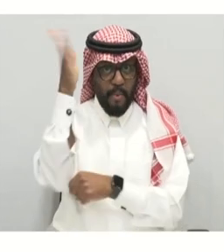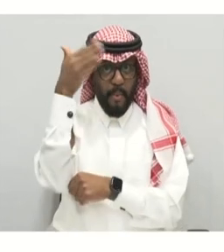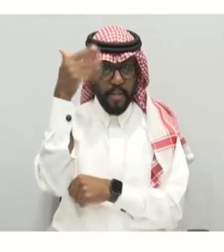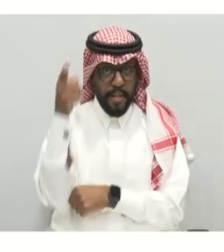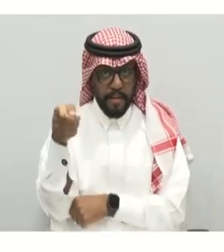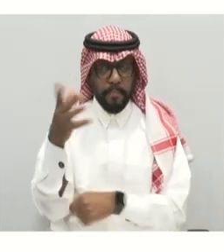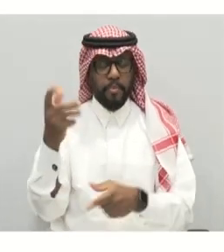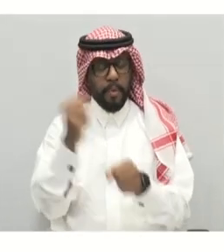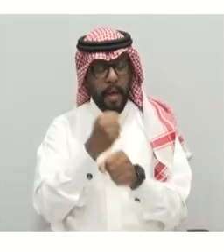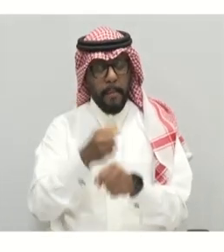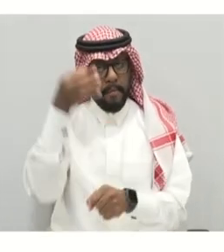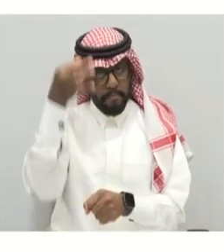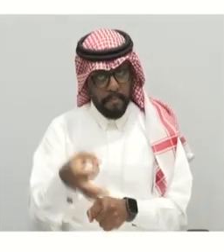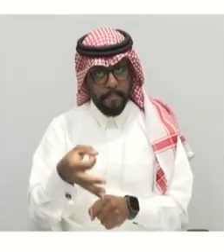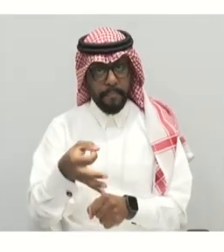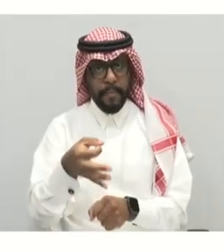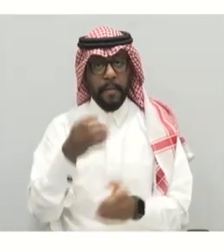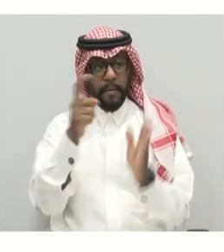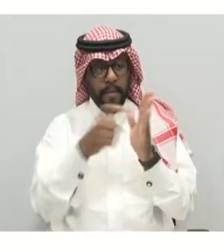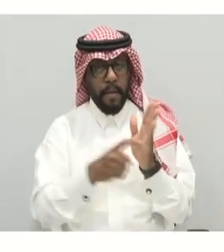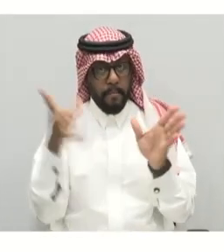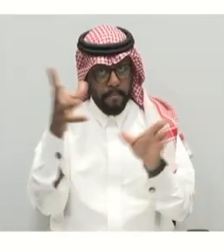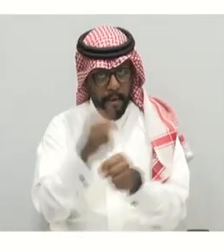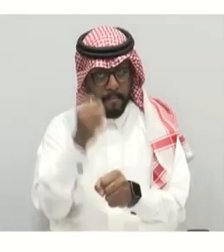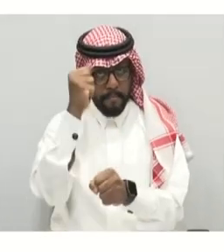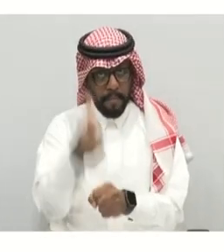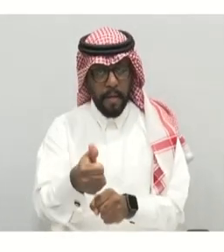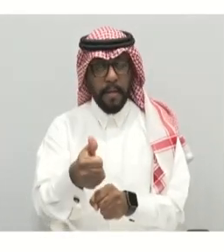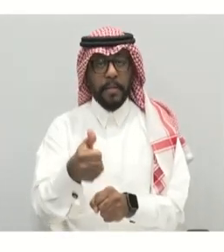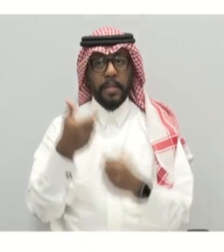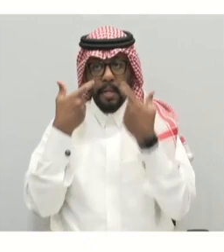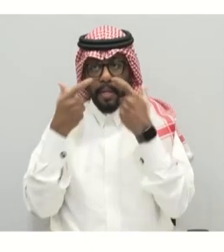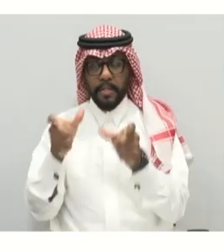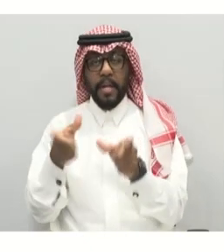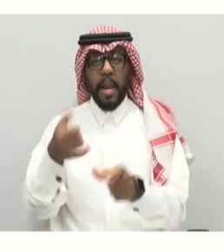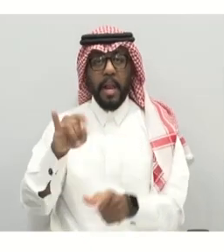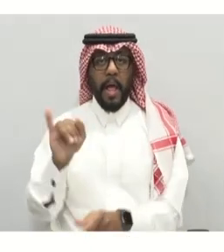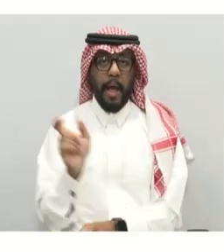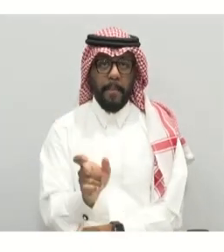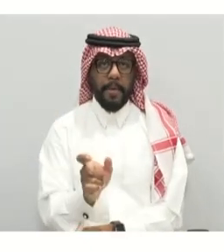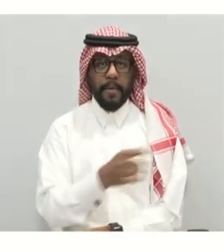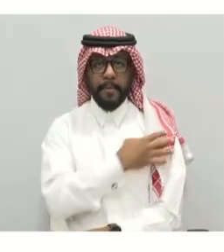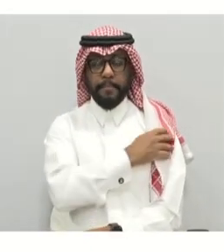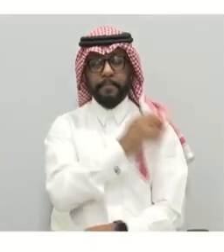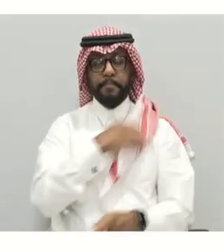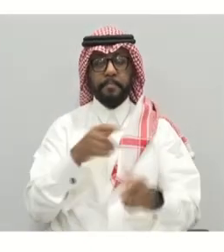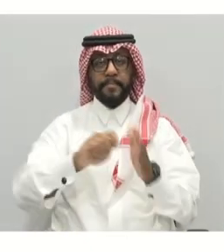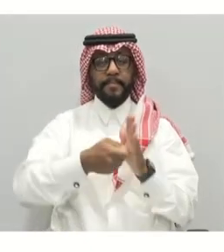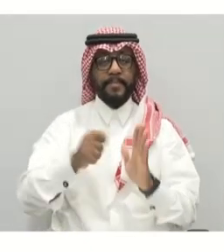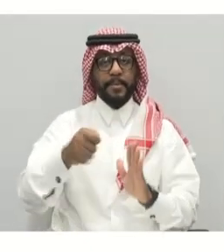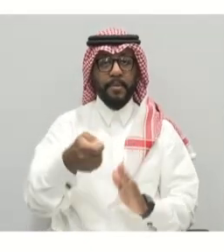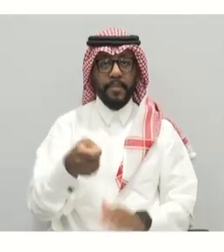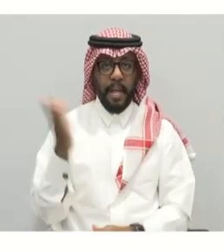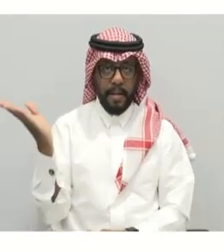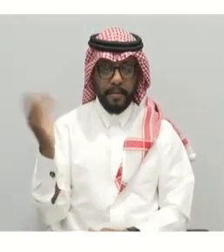التزام النظام الصدق والامانه الحرص على الامن اجابه صحيحه بارك